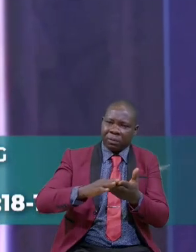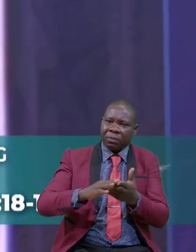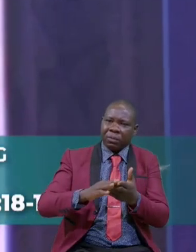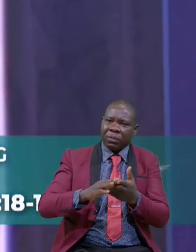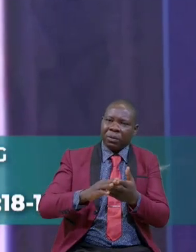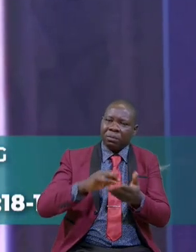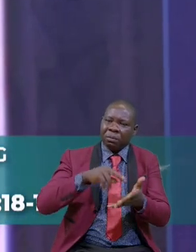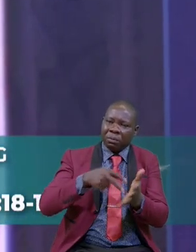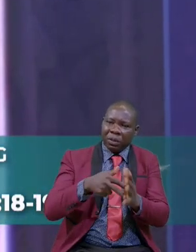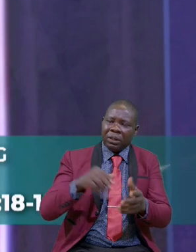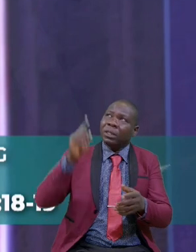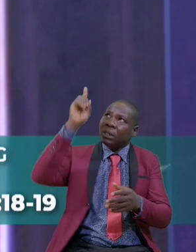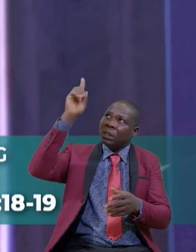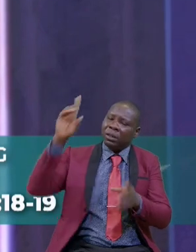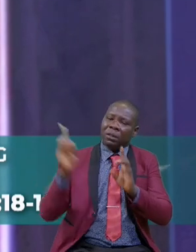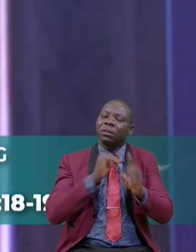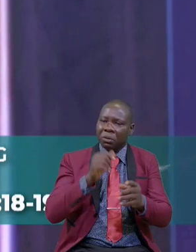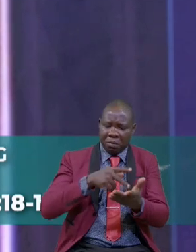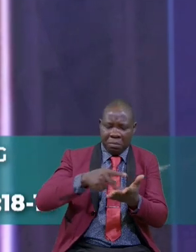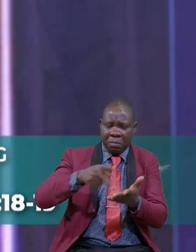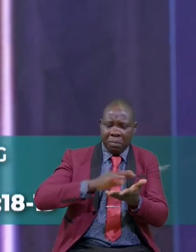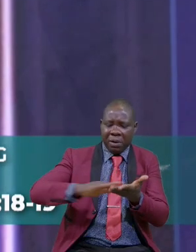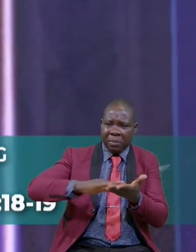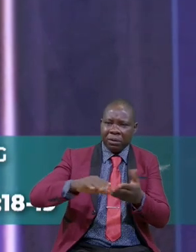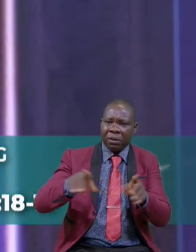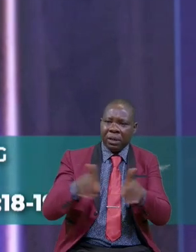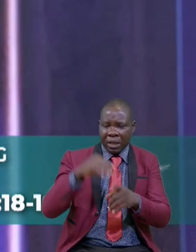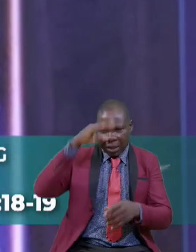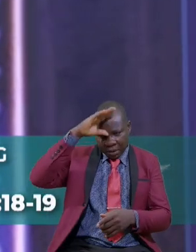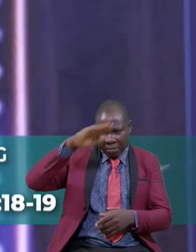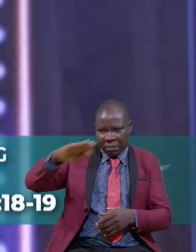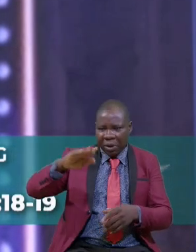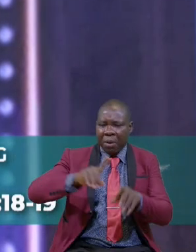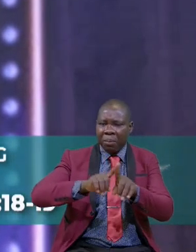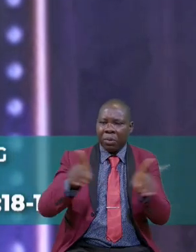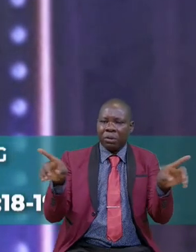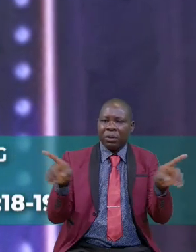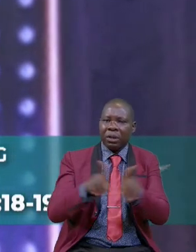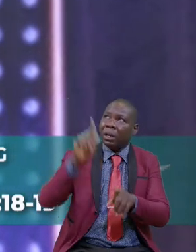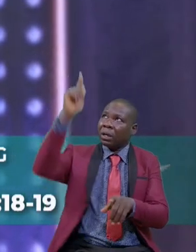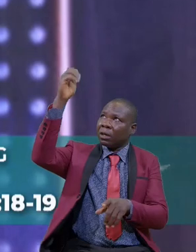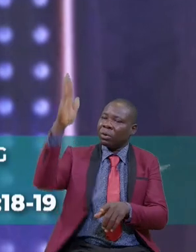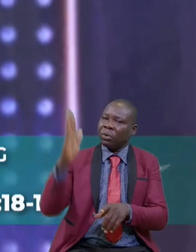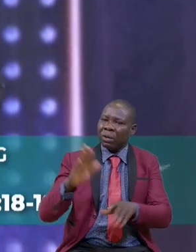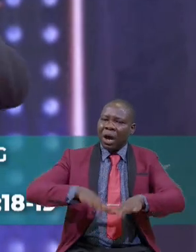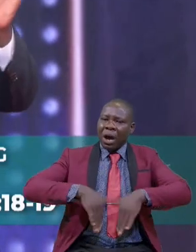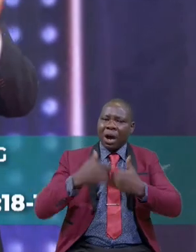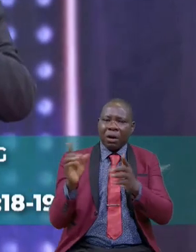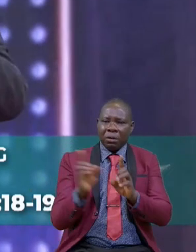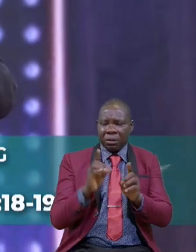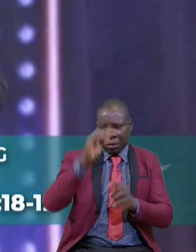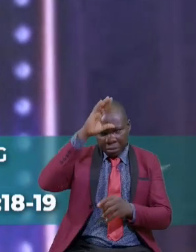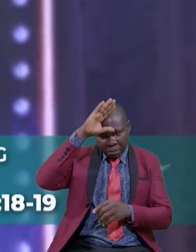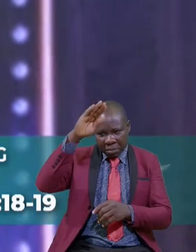les hommes. Il pardonne comme Dieu. Comment est-ce que les hommes pardonnent? It's okay. Ah, d'accord. I won't touch